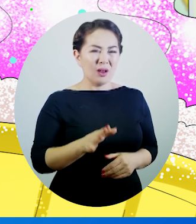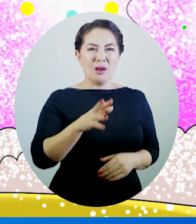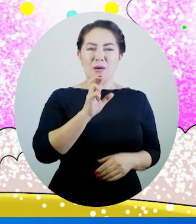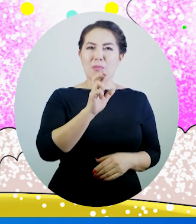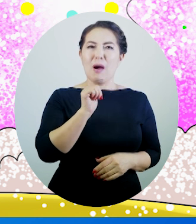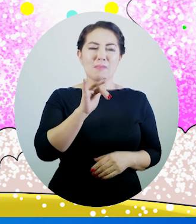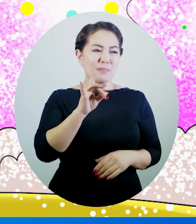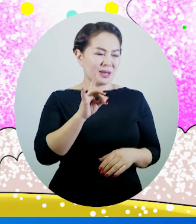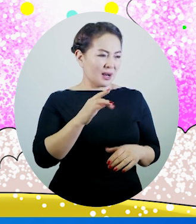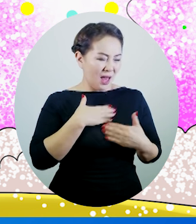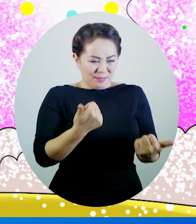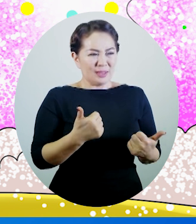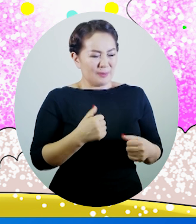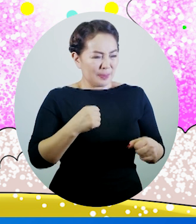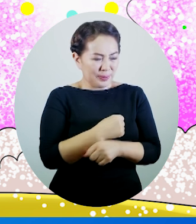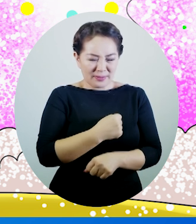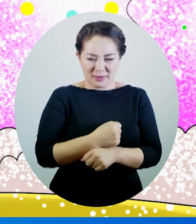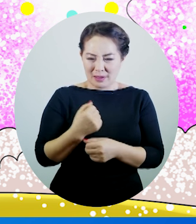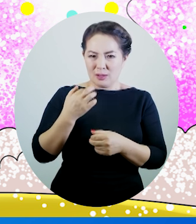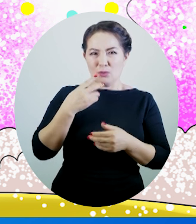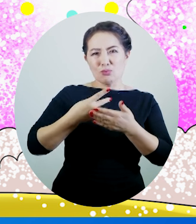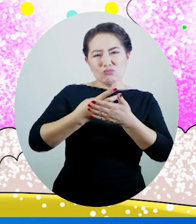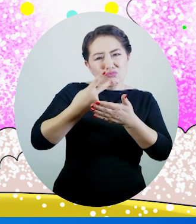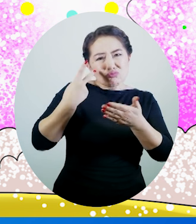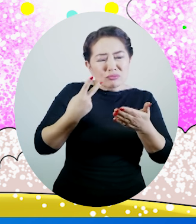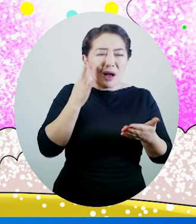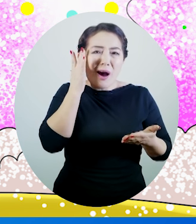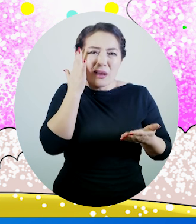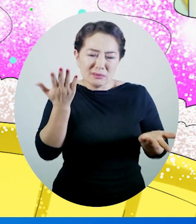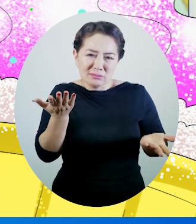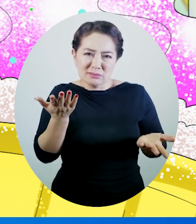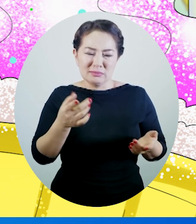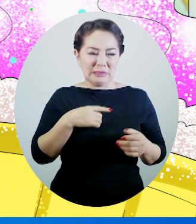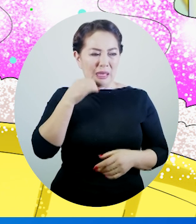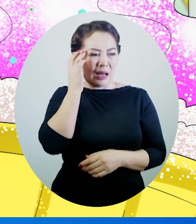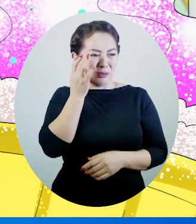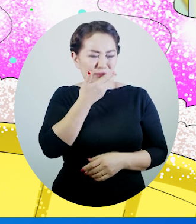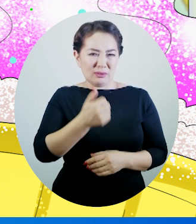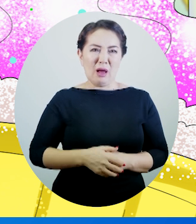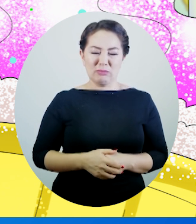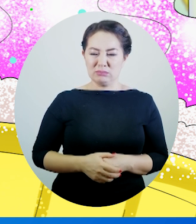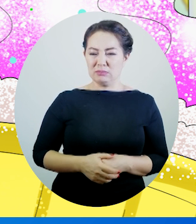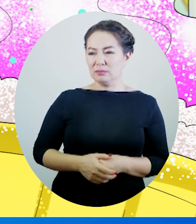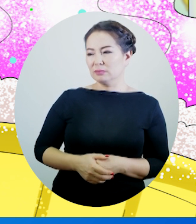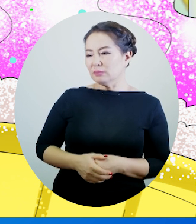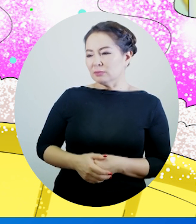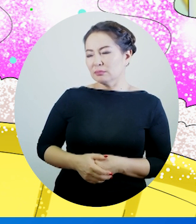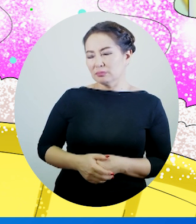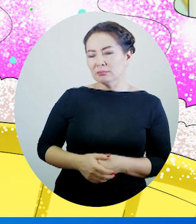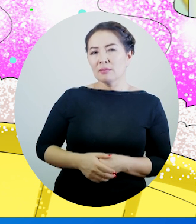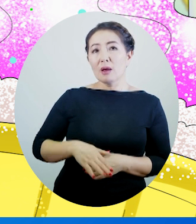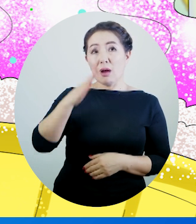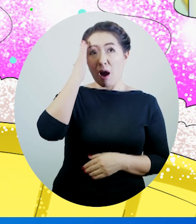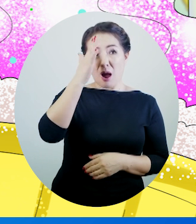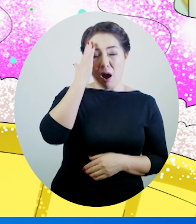болж. Таан чинь гадаад үлгэр болохоор аарц байхгүй. Аав минь байсан болж.